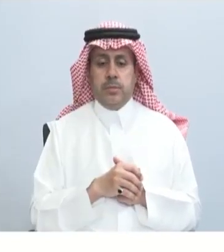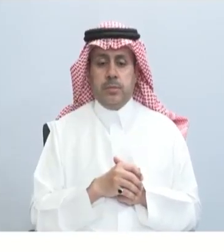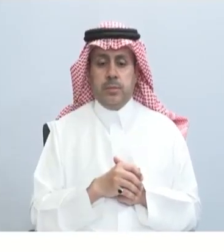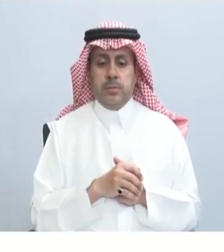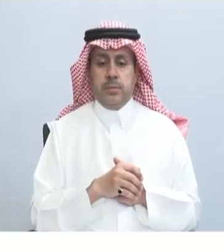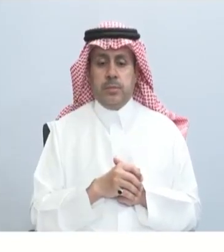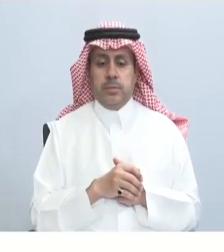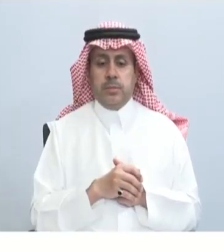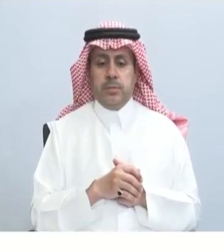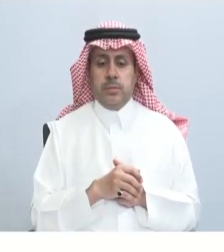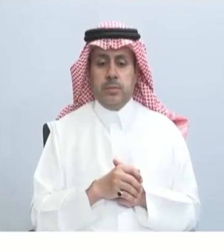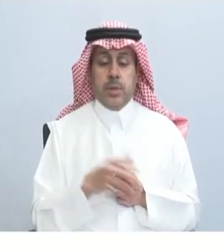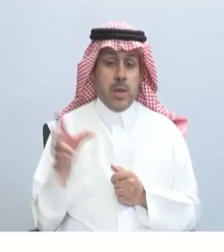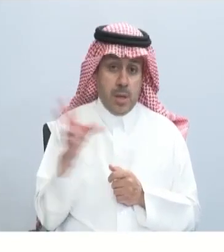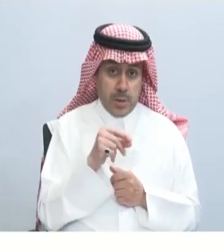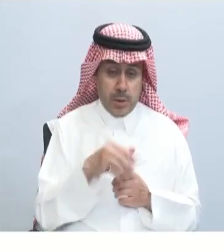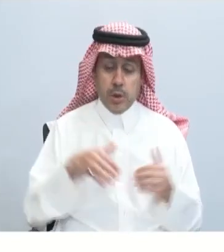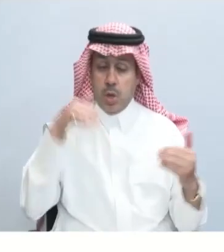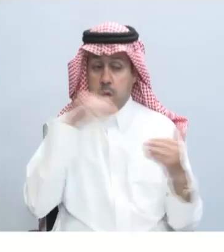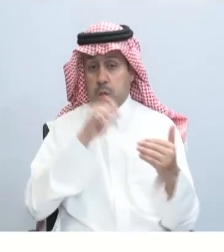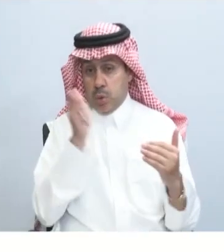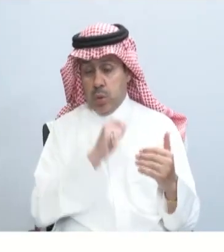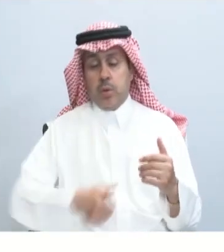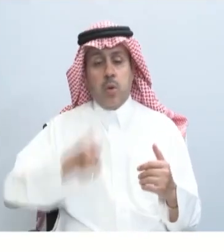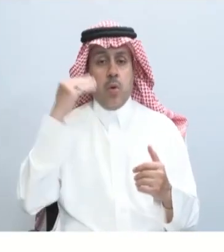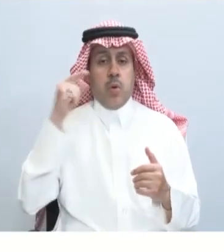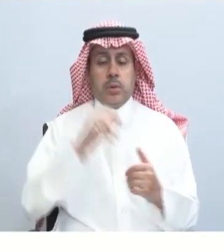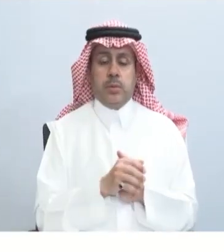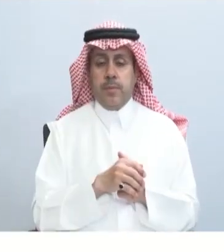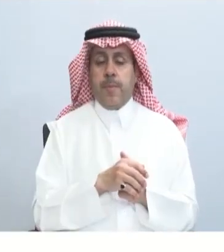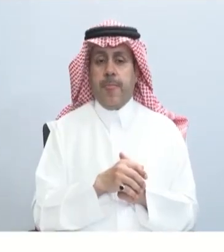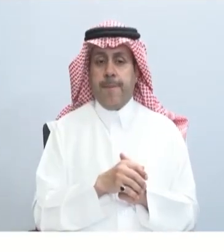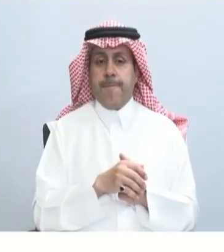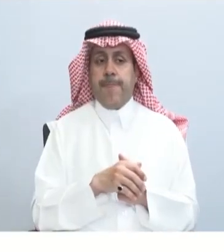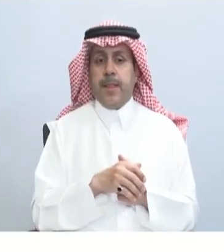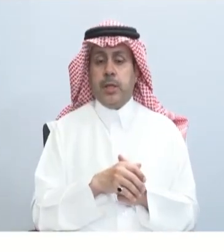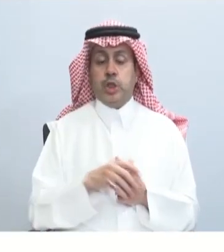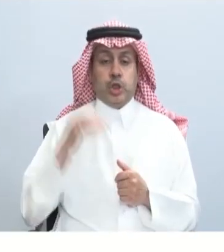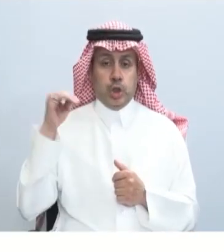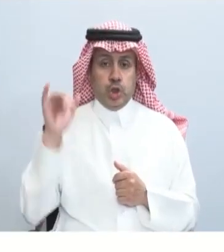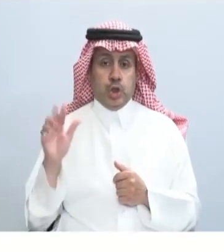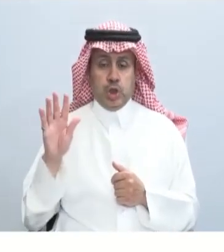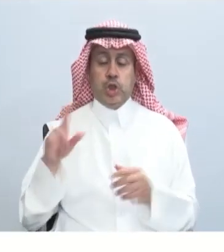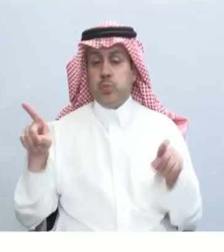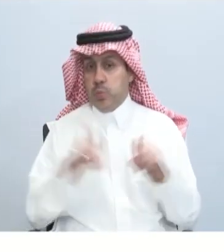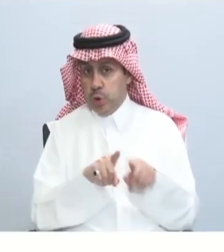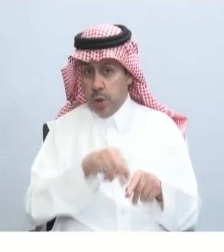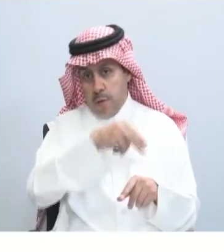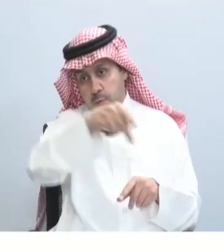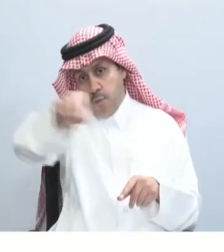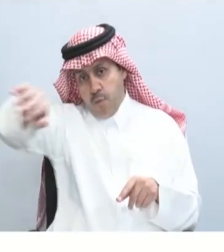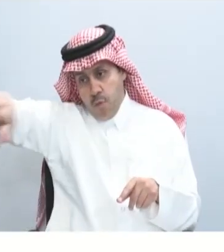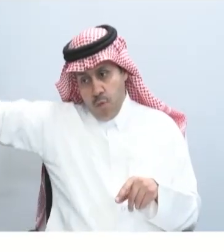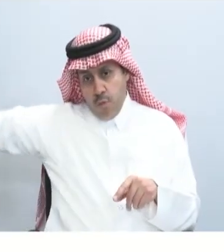المطلب اذا نتيجه غزوه بدر احد التفات مجموعه من جيش قريش بقياده خالد بن الوليد